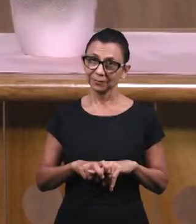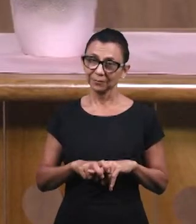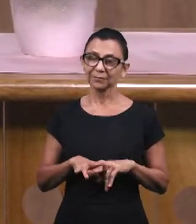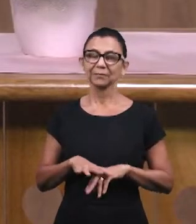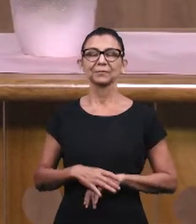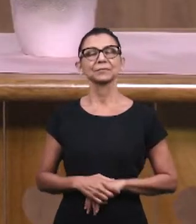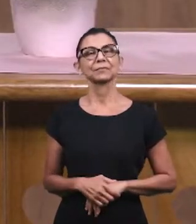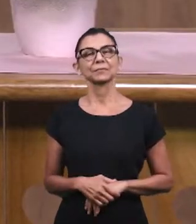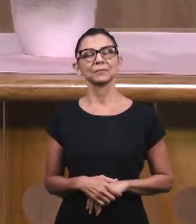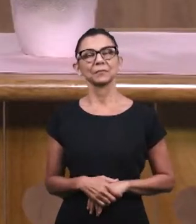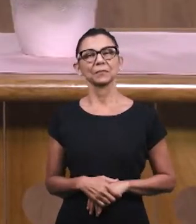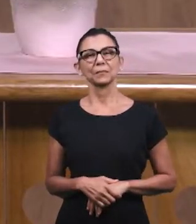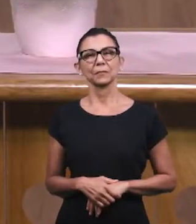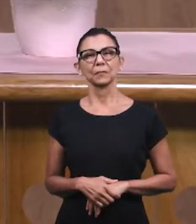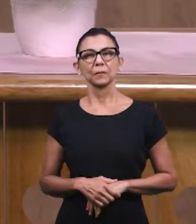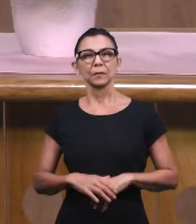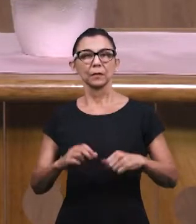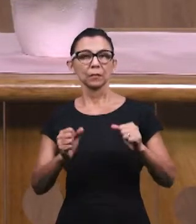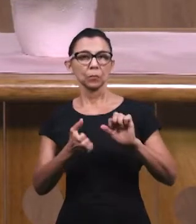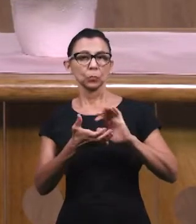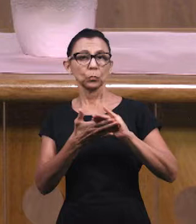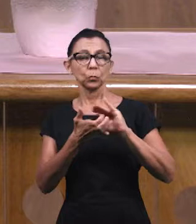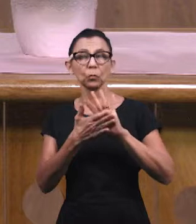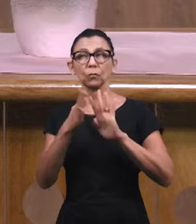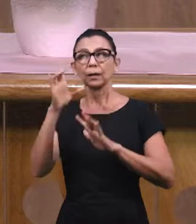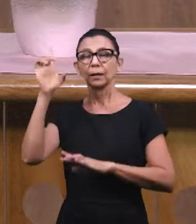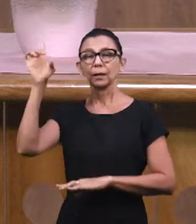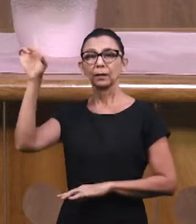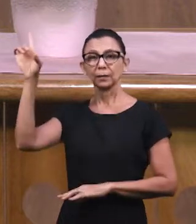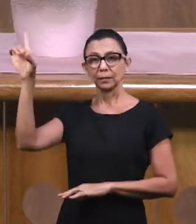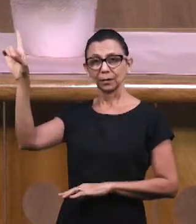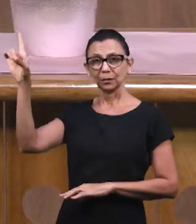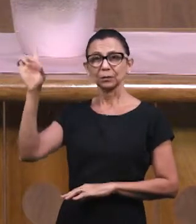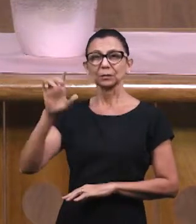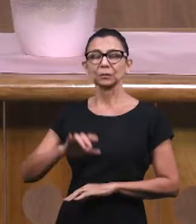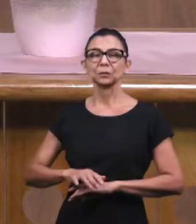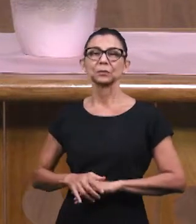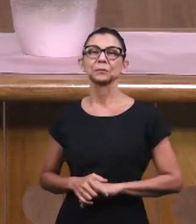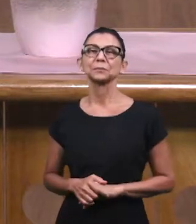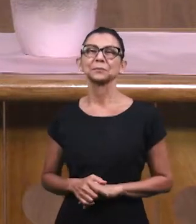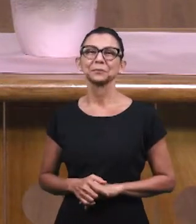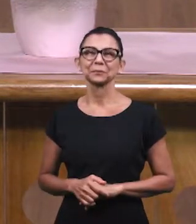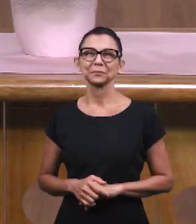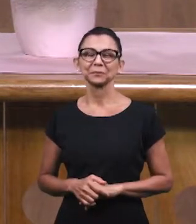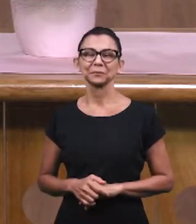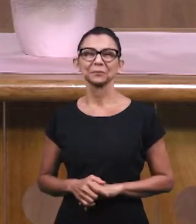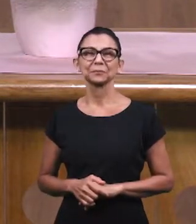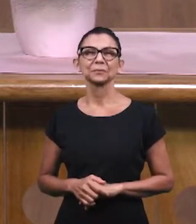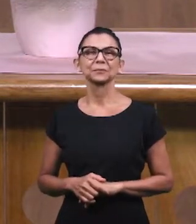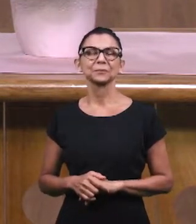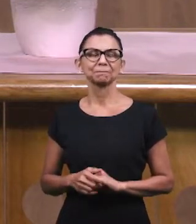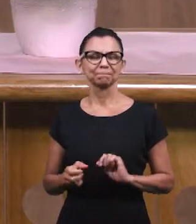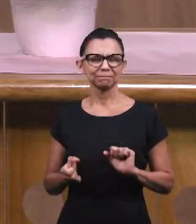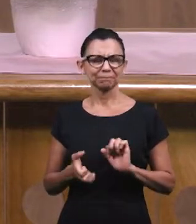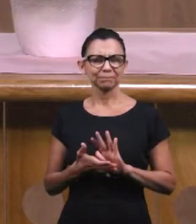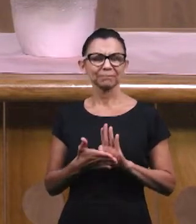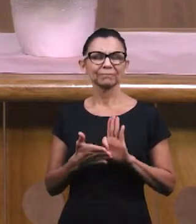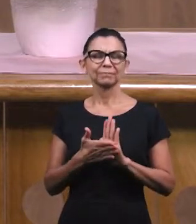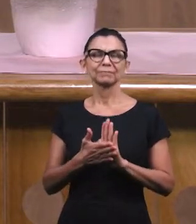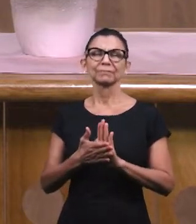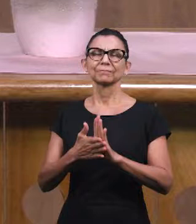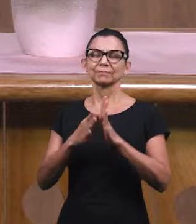s'asseoir et nous allons chanter la louange au Seigneur maintenant. Nous allons adorer le Seigneur avec un chant. Nous allons, dans la